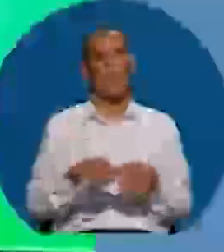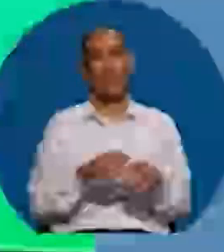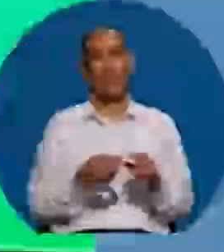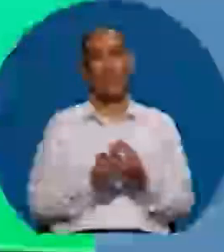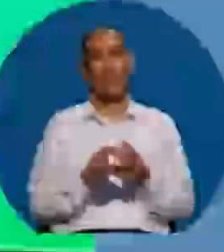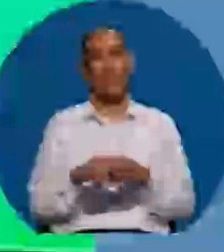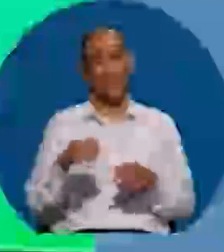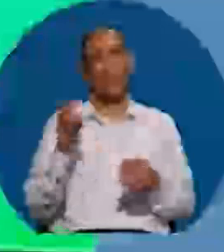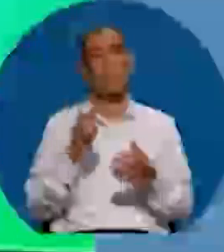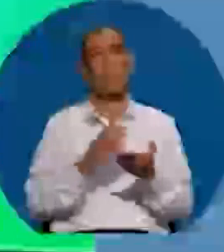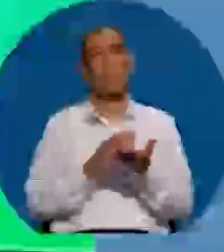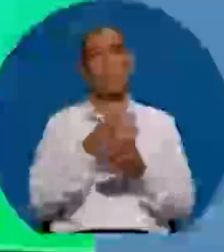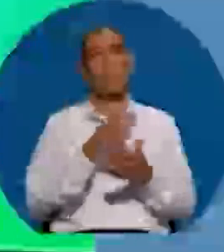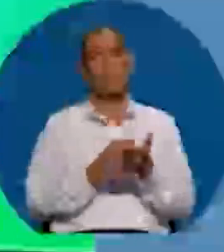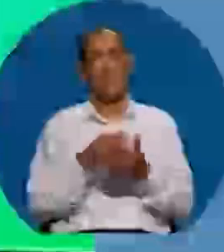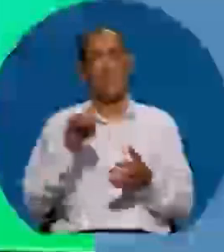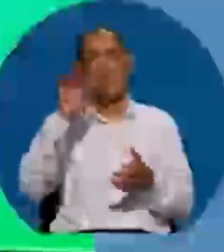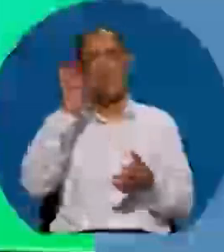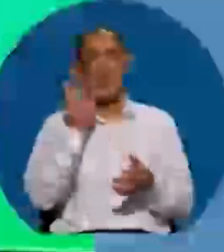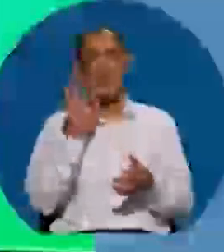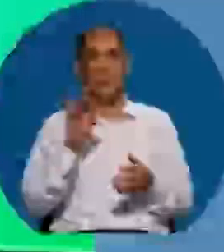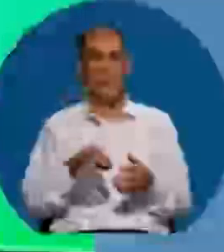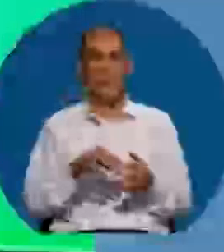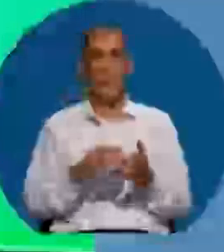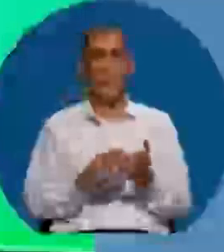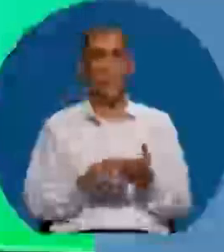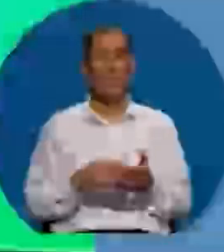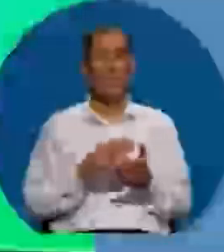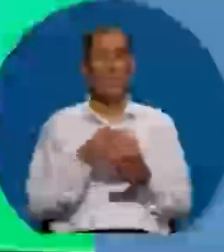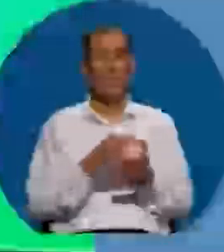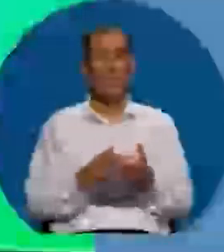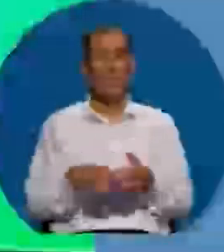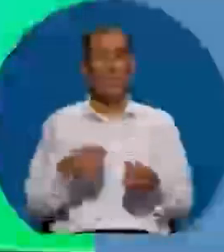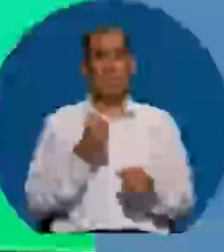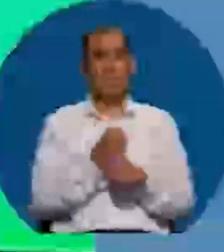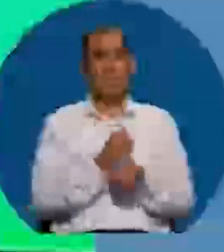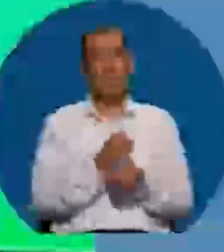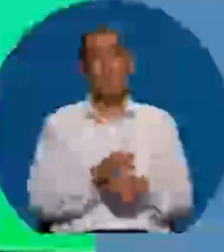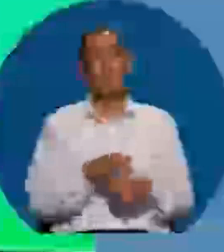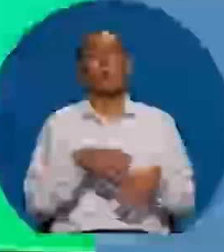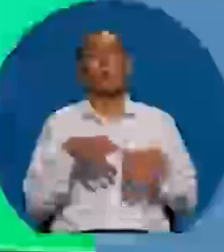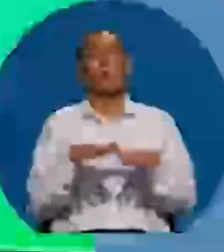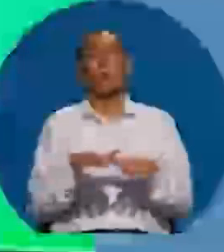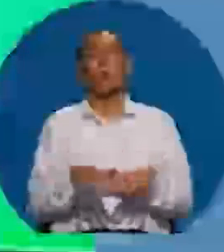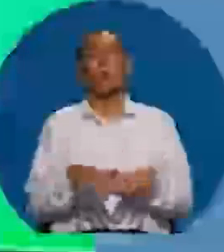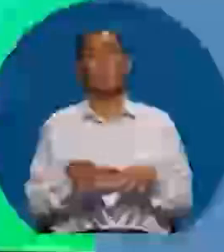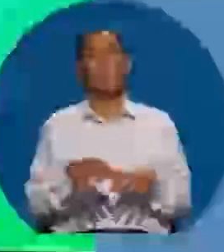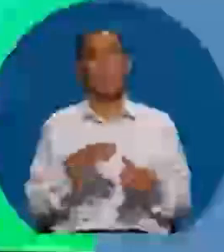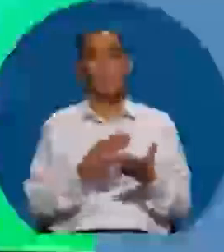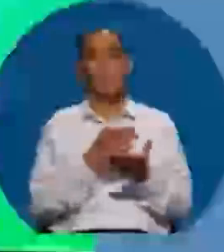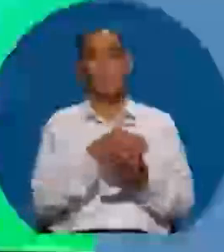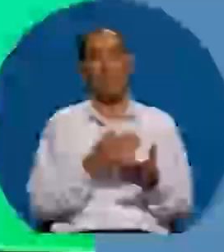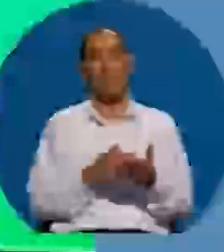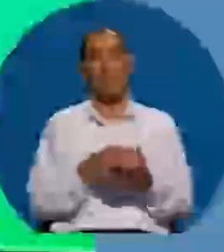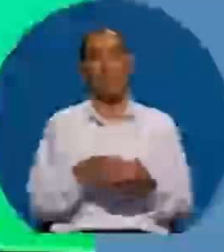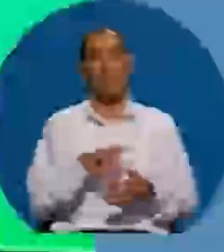нан болса кеуіл өседі, жадырап кеші азаны. Хар істеп дер нан менен, болсаңда қанша